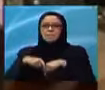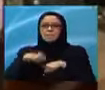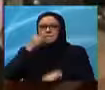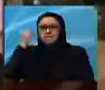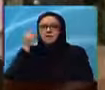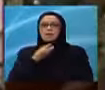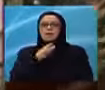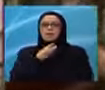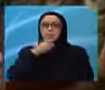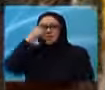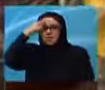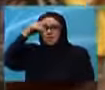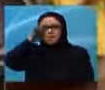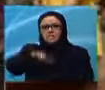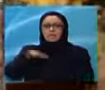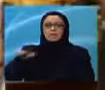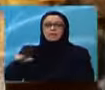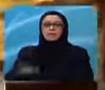Ipoh, untuk adik.